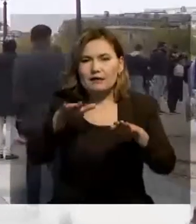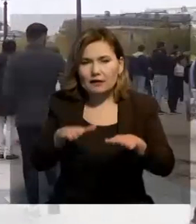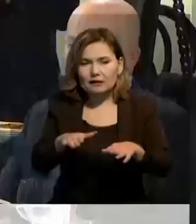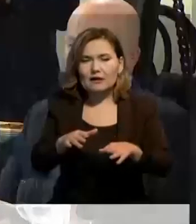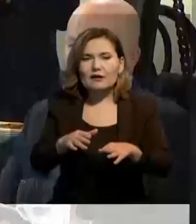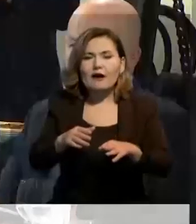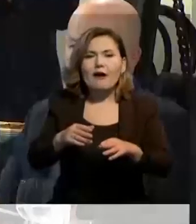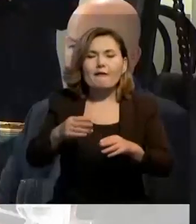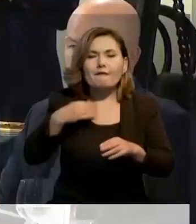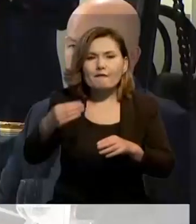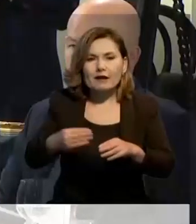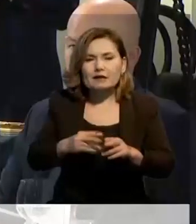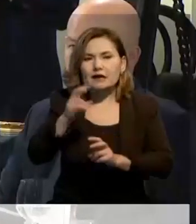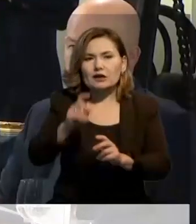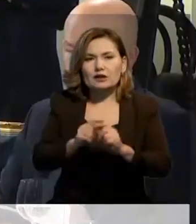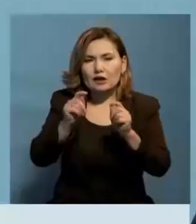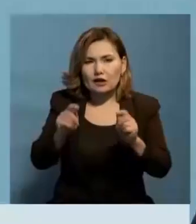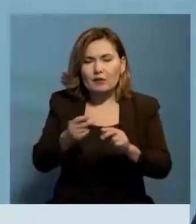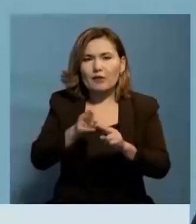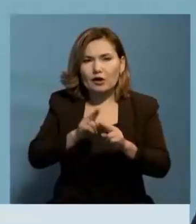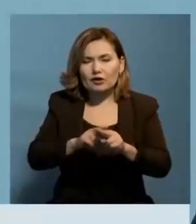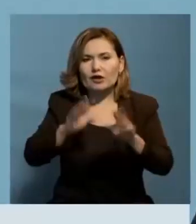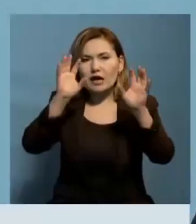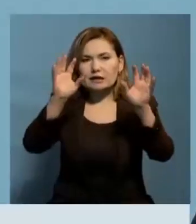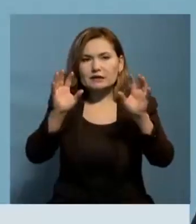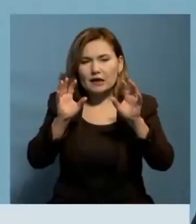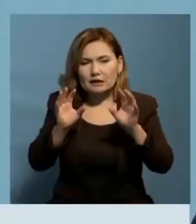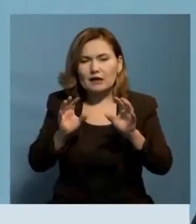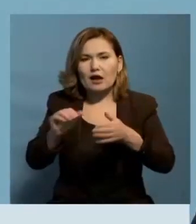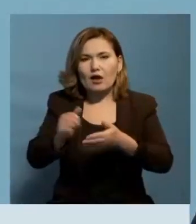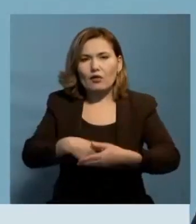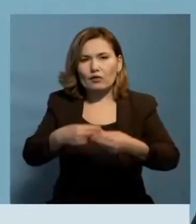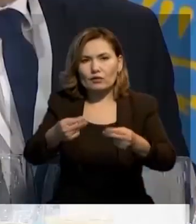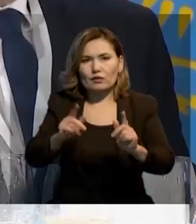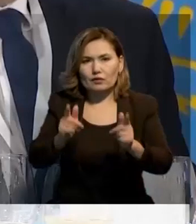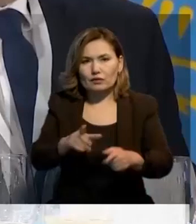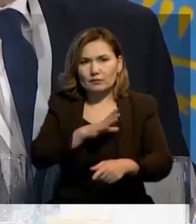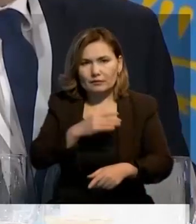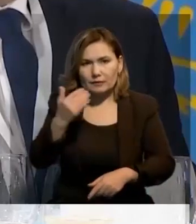ахуалды жақсарту үшін қажет болса, заңнамаға өзгеріс енгізіледі.